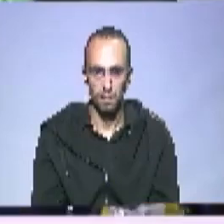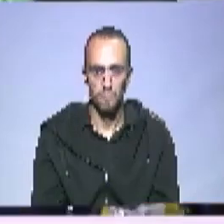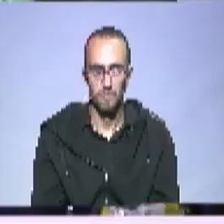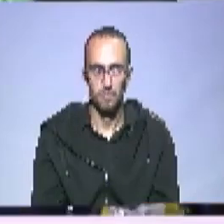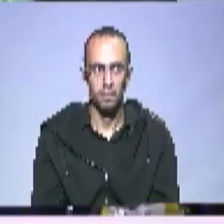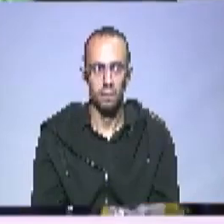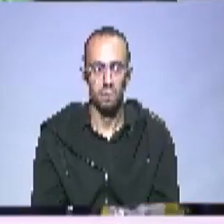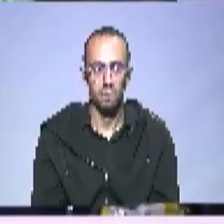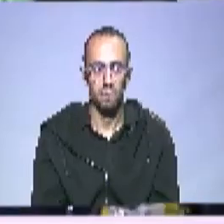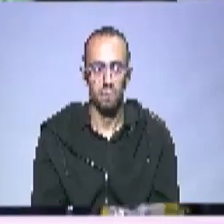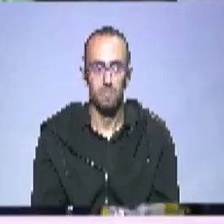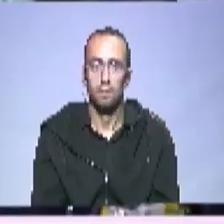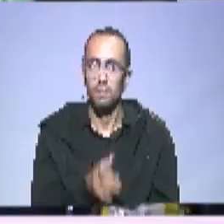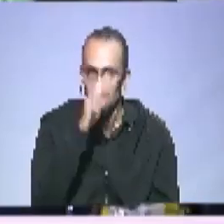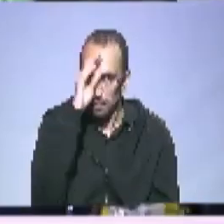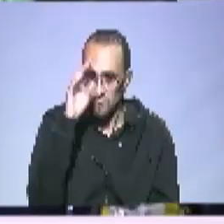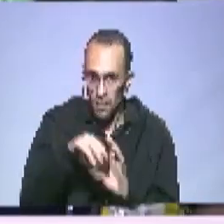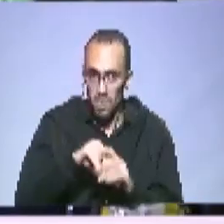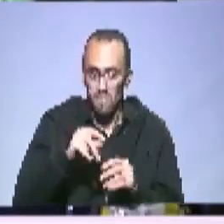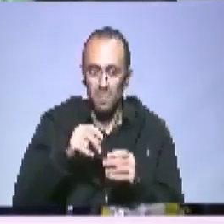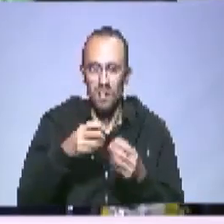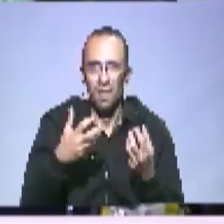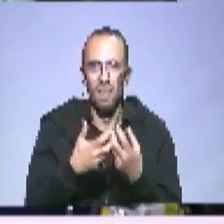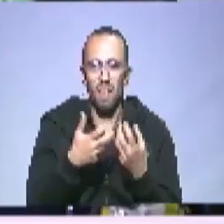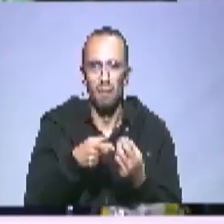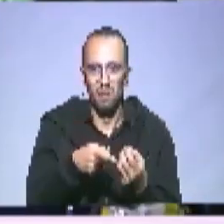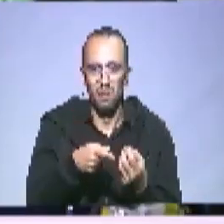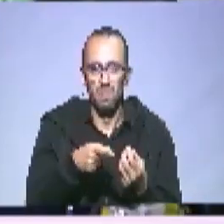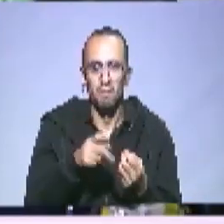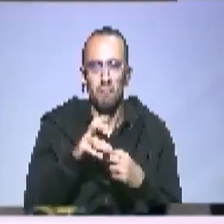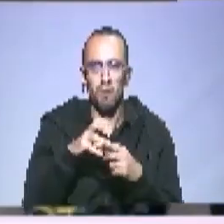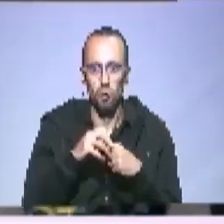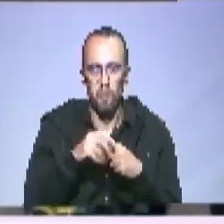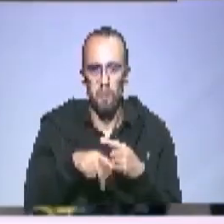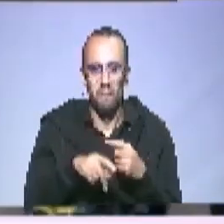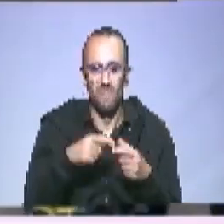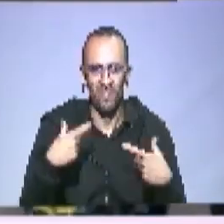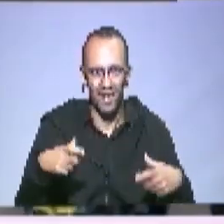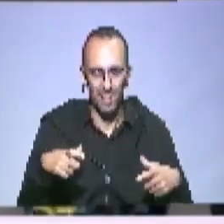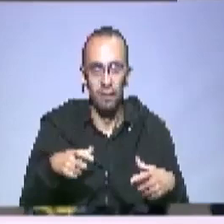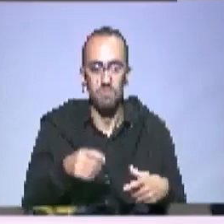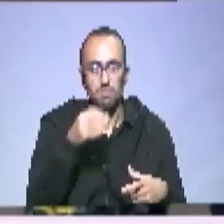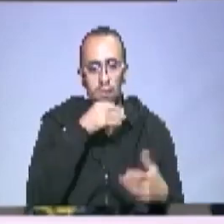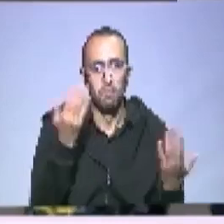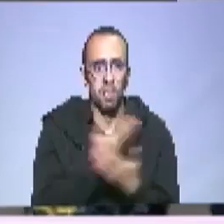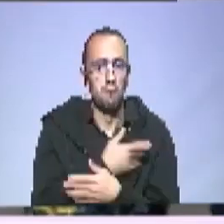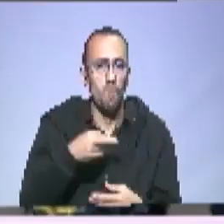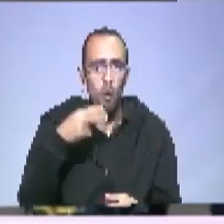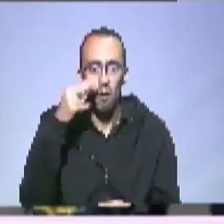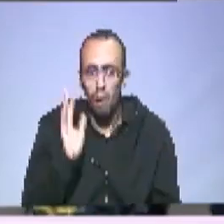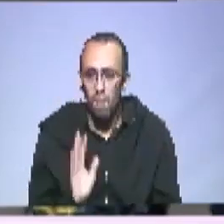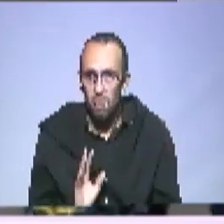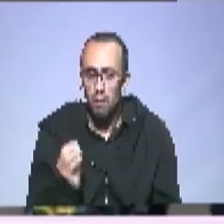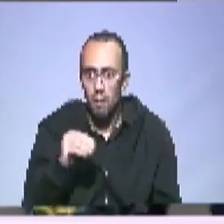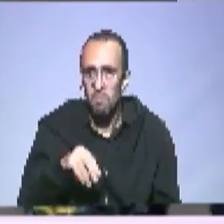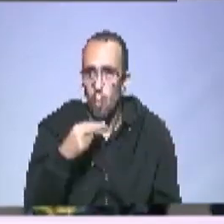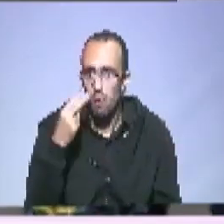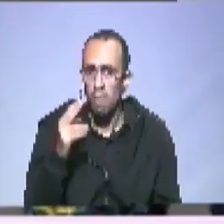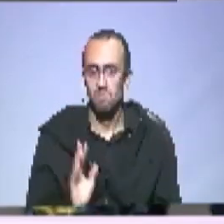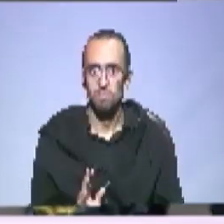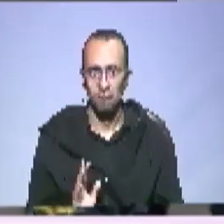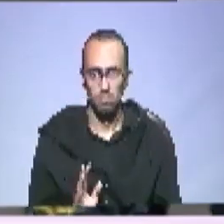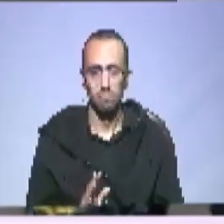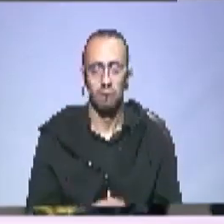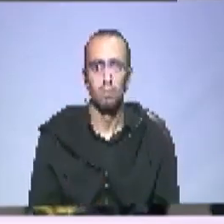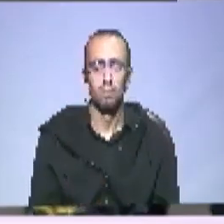تانية. مكرونه. يعني خلطه المشروم بالخضار بالبصل المكرمل زي ما الشيف ورينا في الاول، وعليه